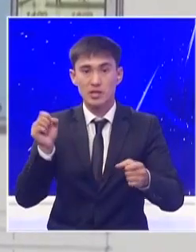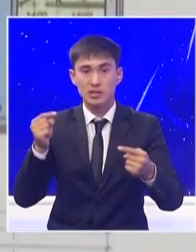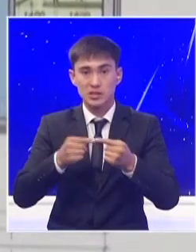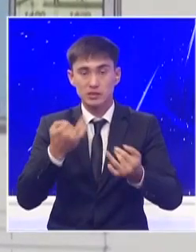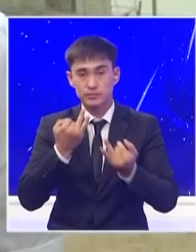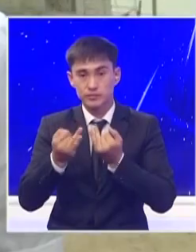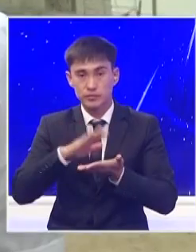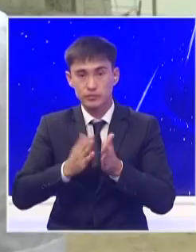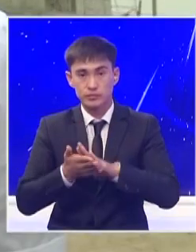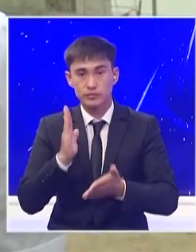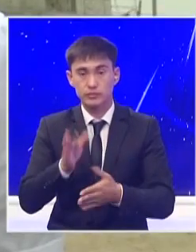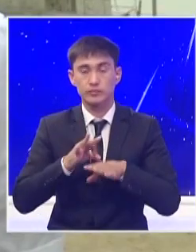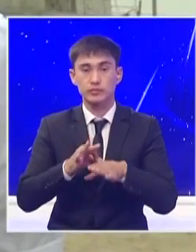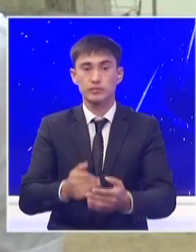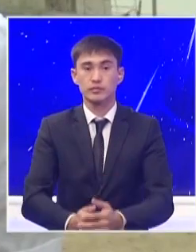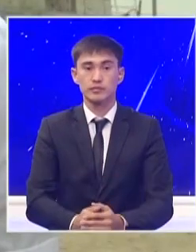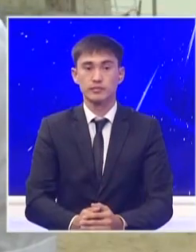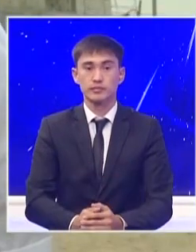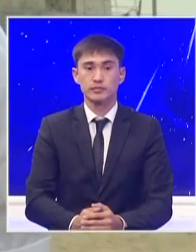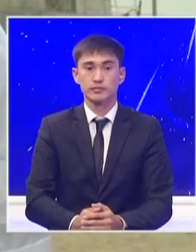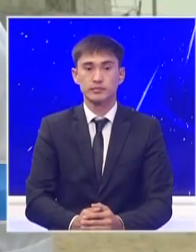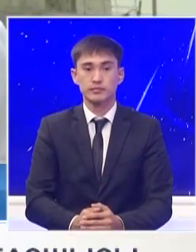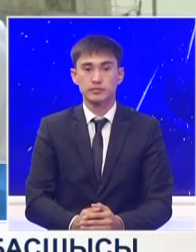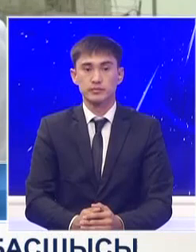келіссөз жүргізуде. Тағы 13 үй